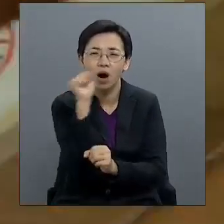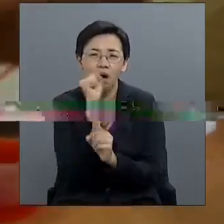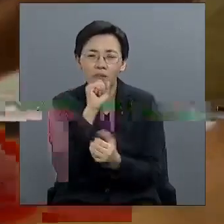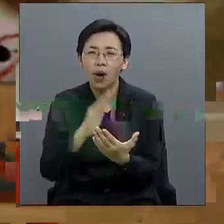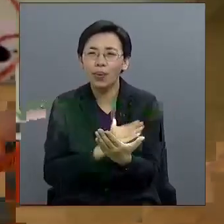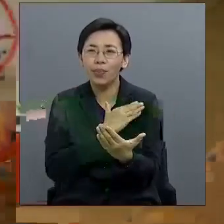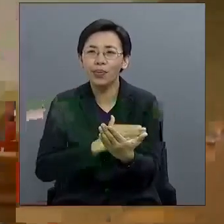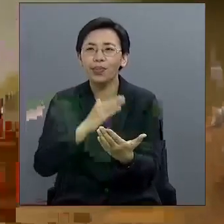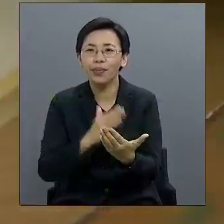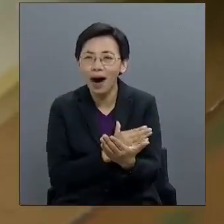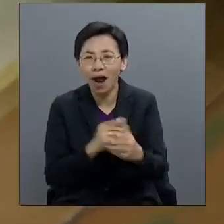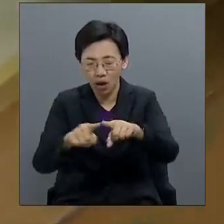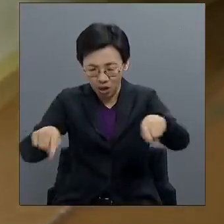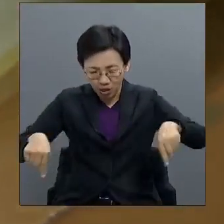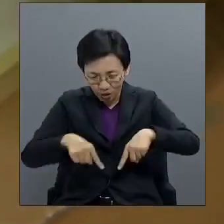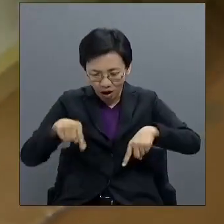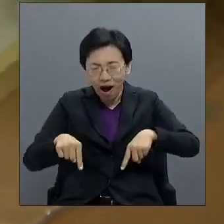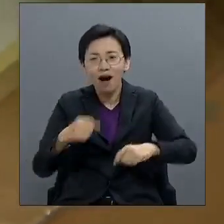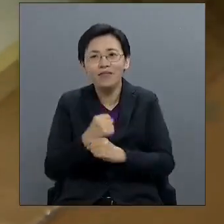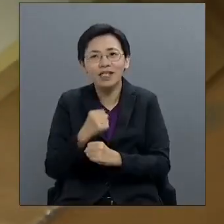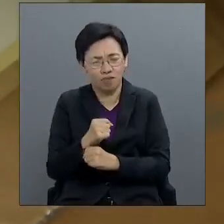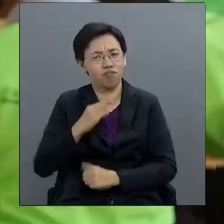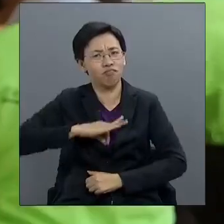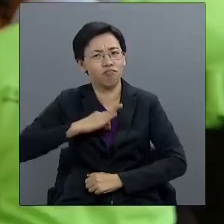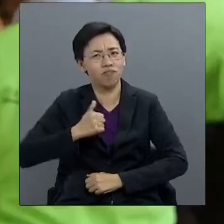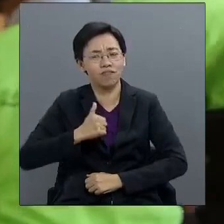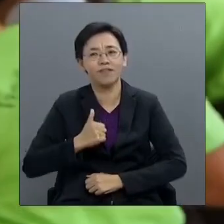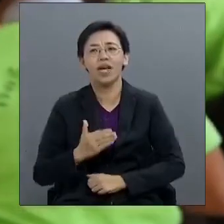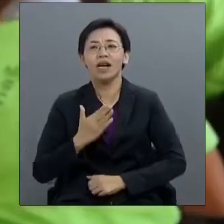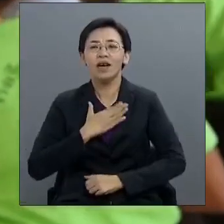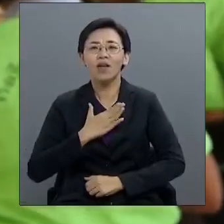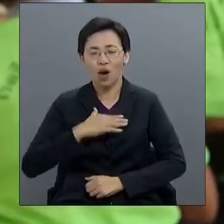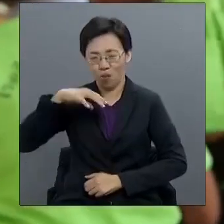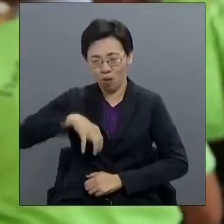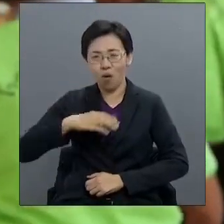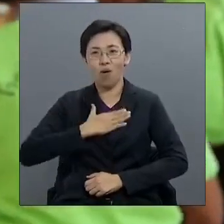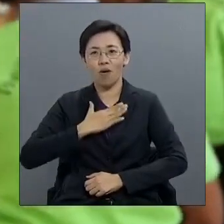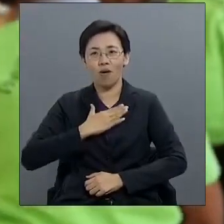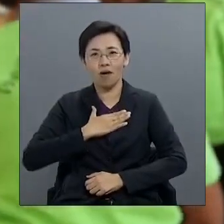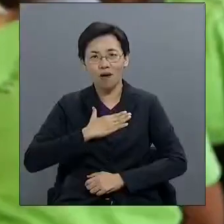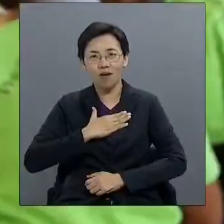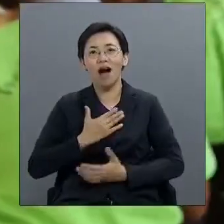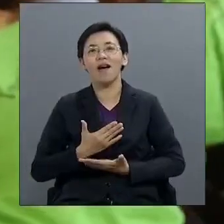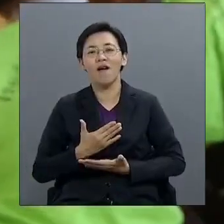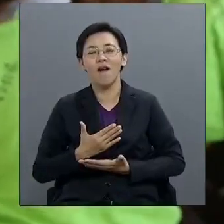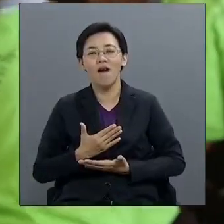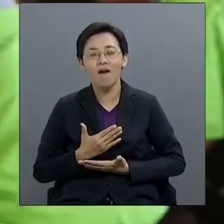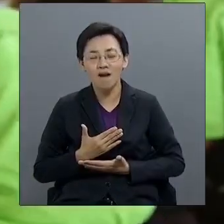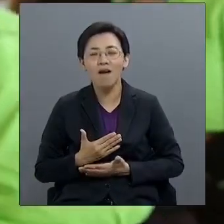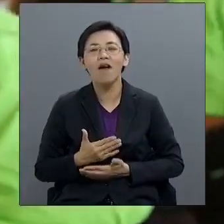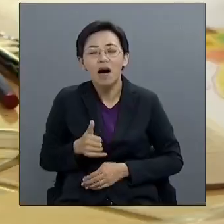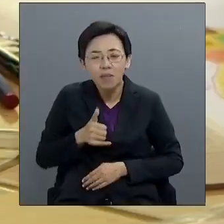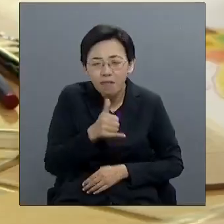ใส่ในเนื้อหาเดียวกันเนี่ยมันเป็นสิ่งที่น่าทำบ้านสุภกนิษฐ์เนี่ยก็ทั้งตั้งรับแล้วก็เคลื่อนที่ไปข้างน